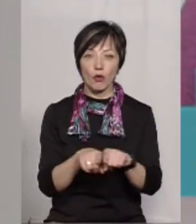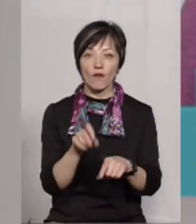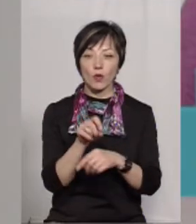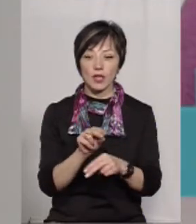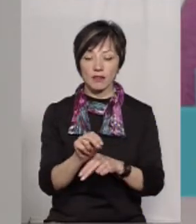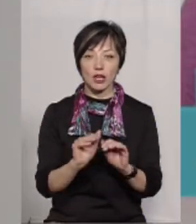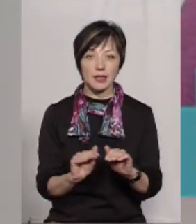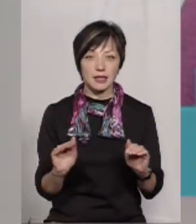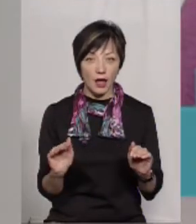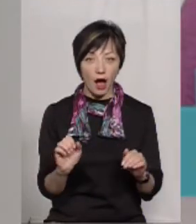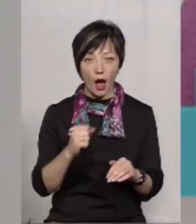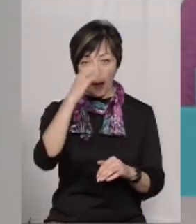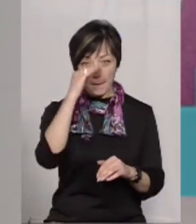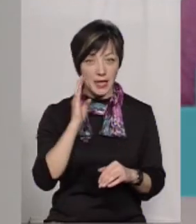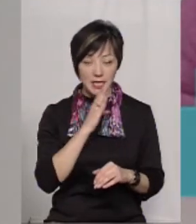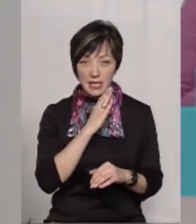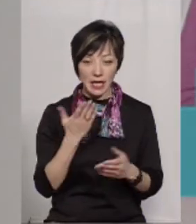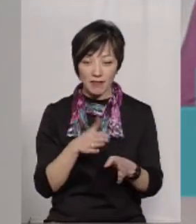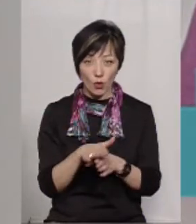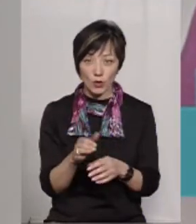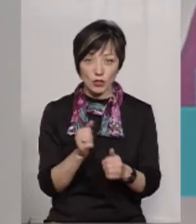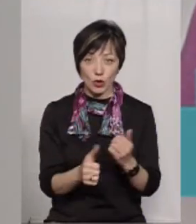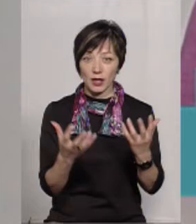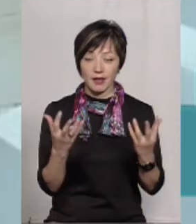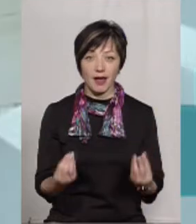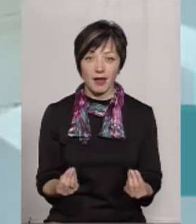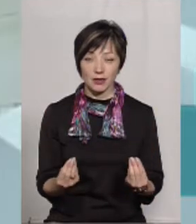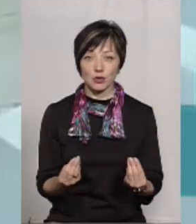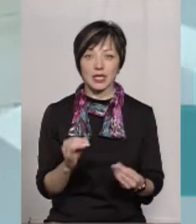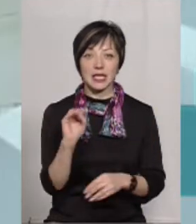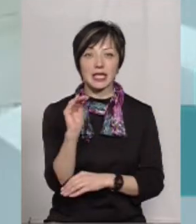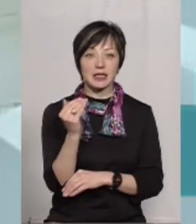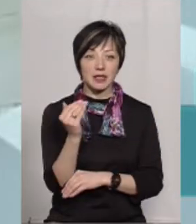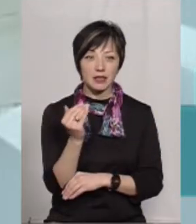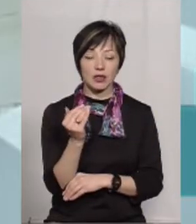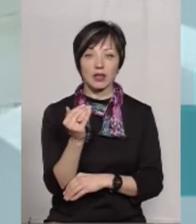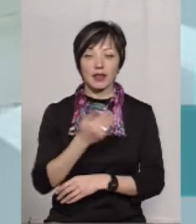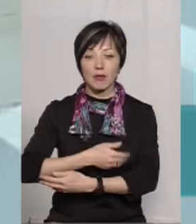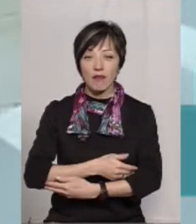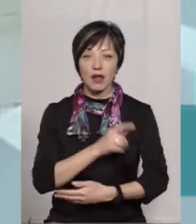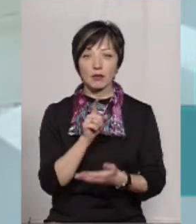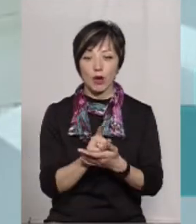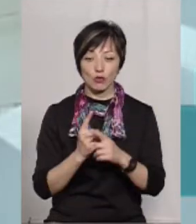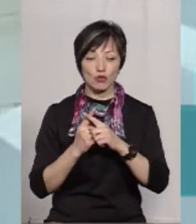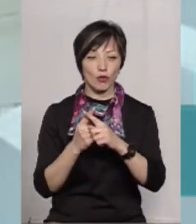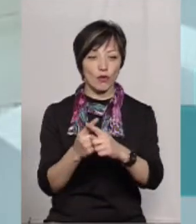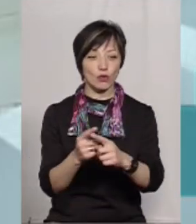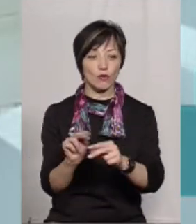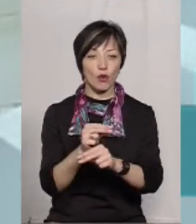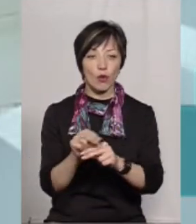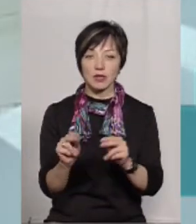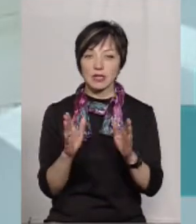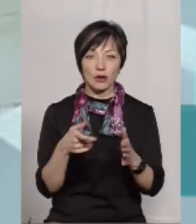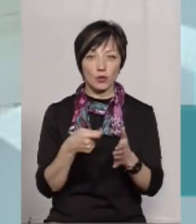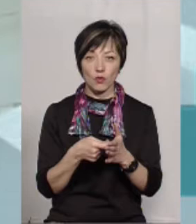функцію, навчали дітей. А батьки, які виконують це щоденно, і дитину немовляти вони мають супроводжувати, виховувати,